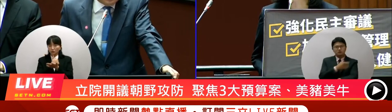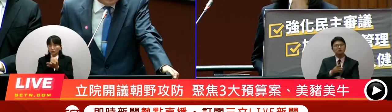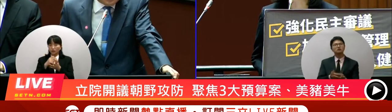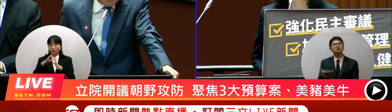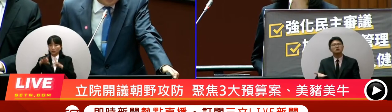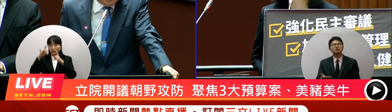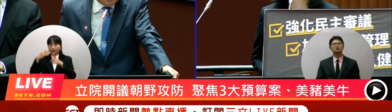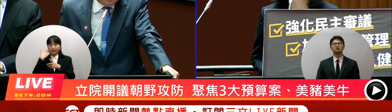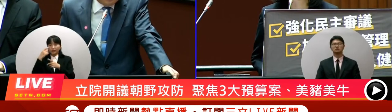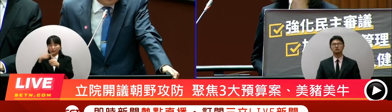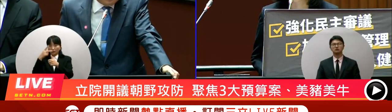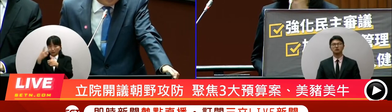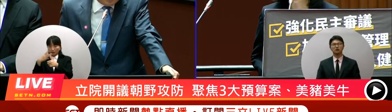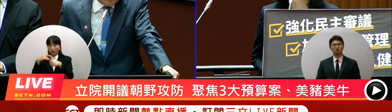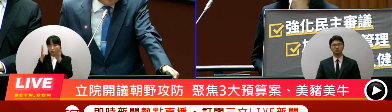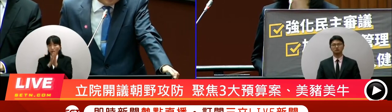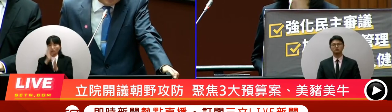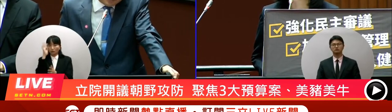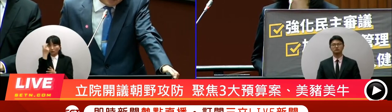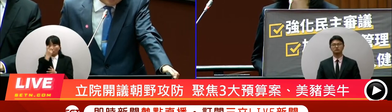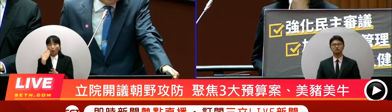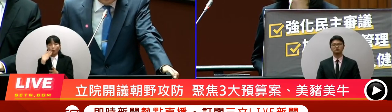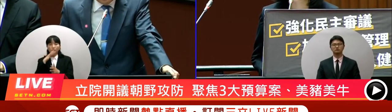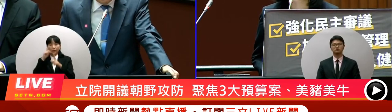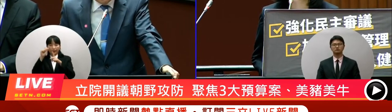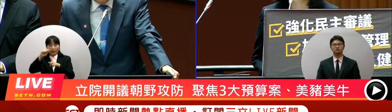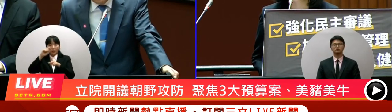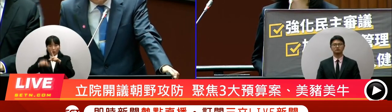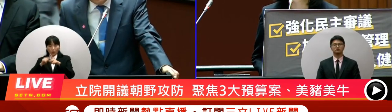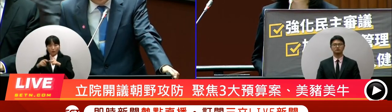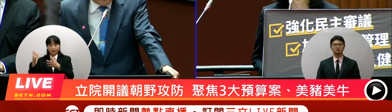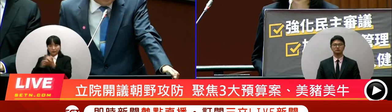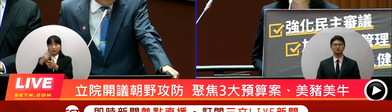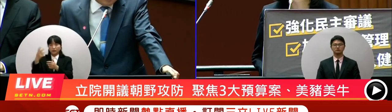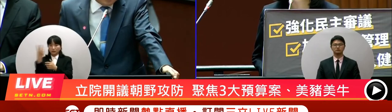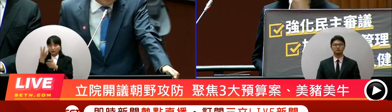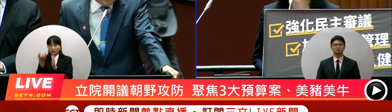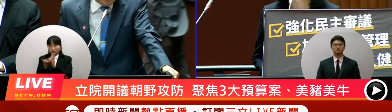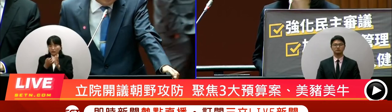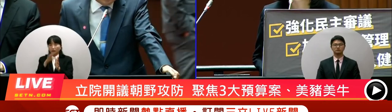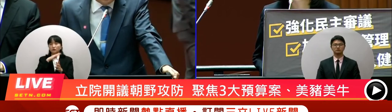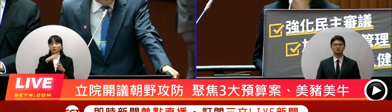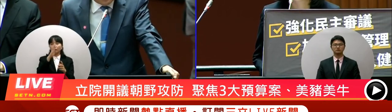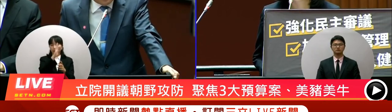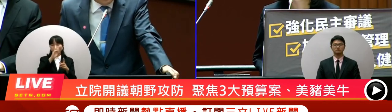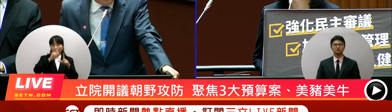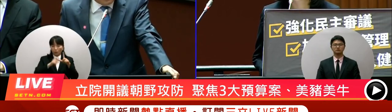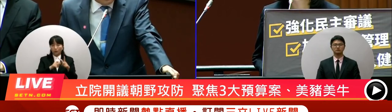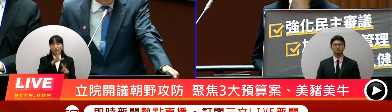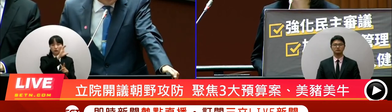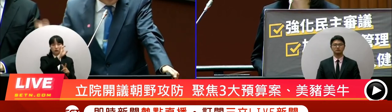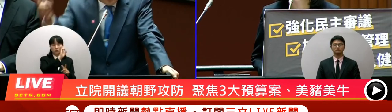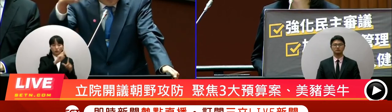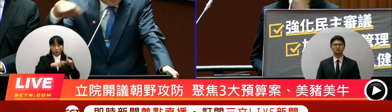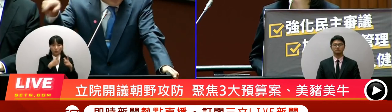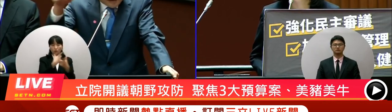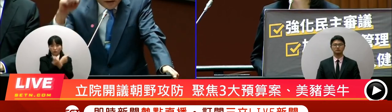中间 都会查 ，A 公司进的前三批也要查 ，B 公司进前三批也都查 ，C 公司也要查，并不是。